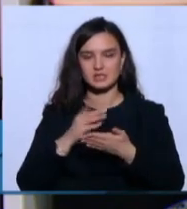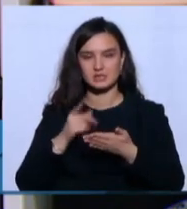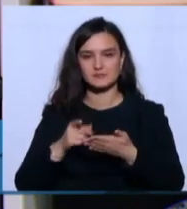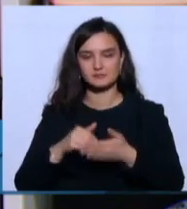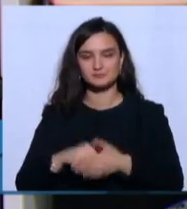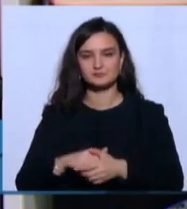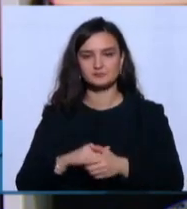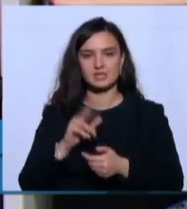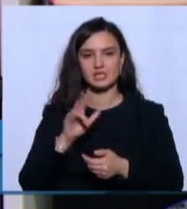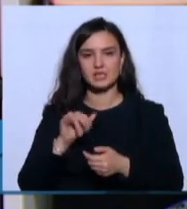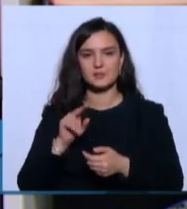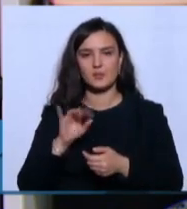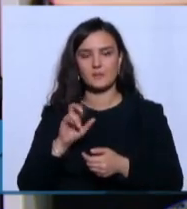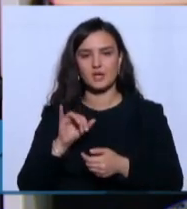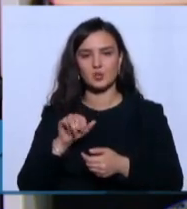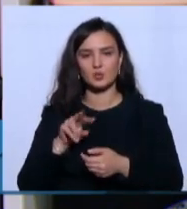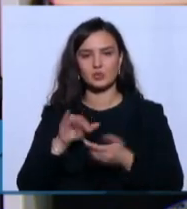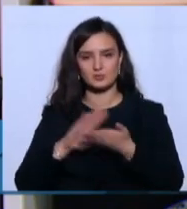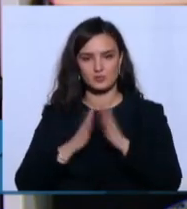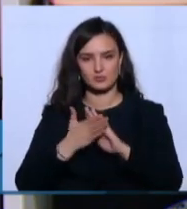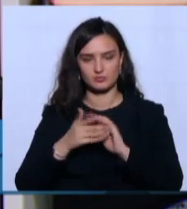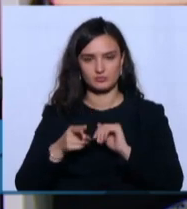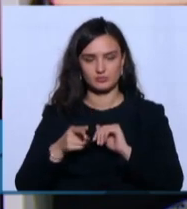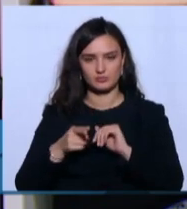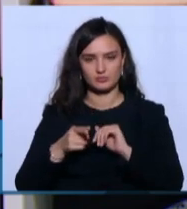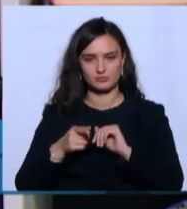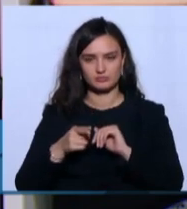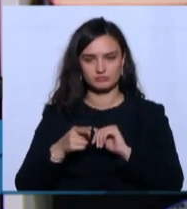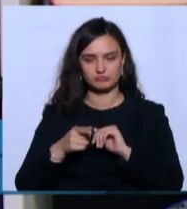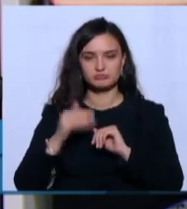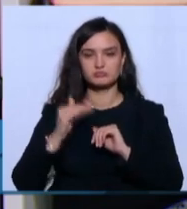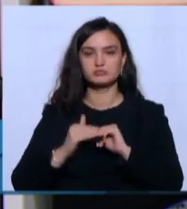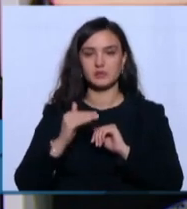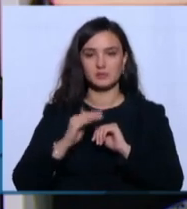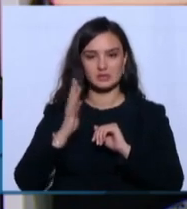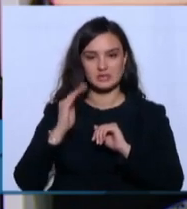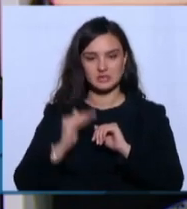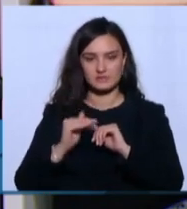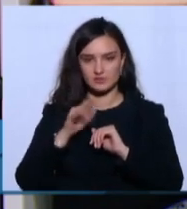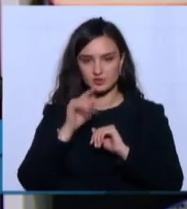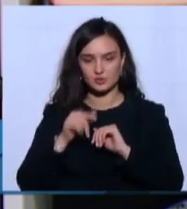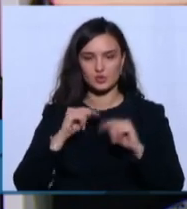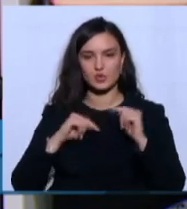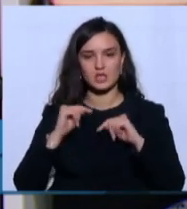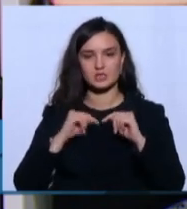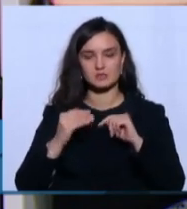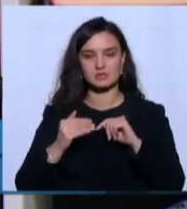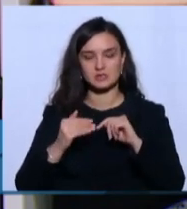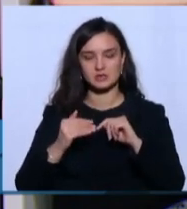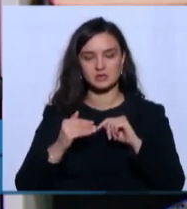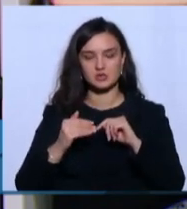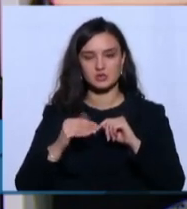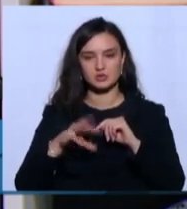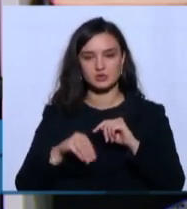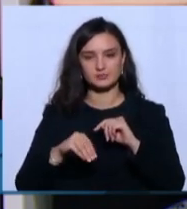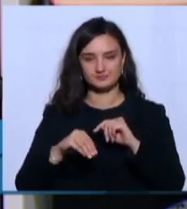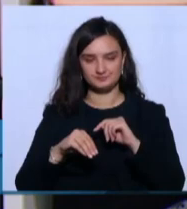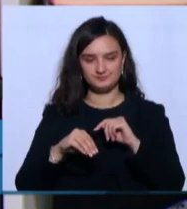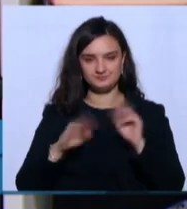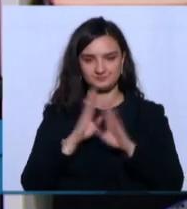ძირითადად ჰიპობარული ჰიპოქსიის პირობებში. ანუ დაბალი წნევის ფონზე ორგანიზმში, ასე